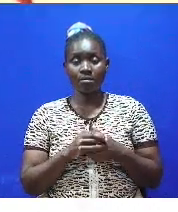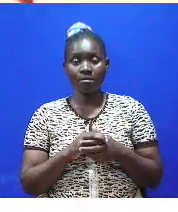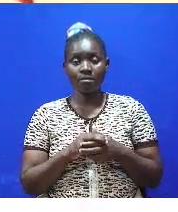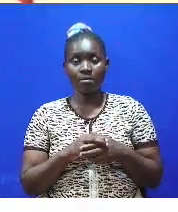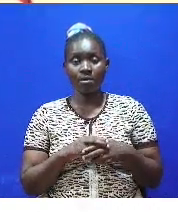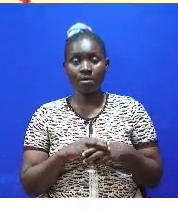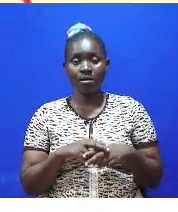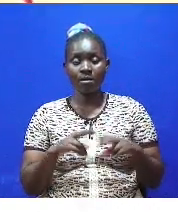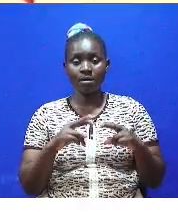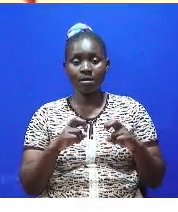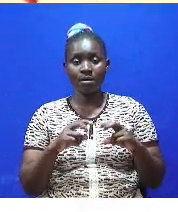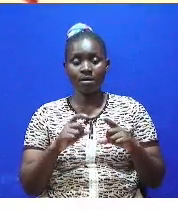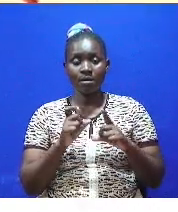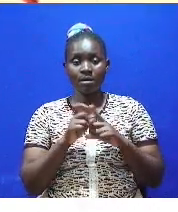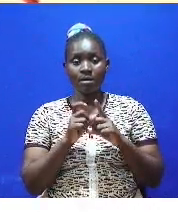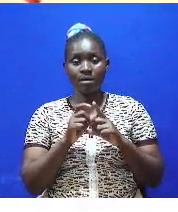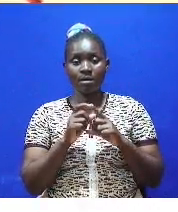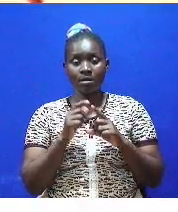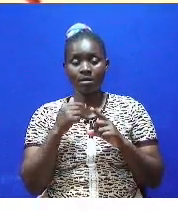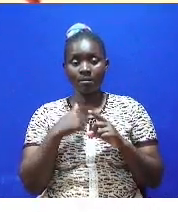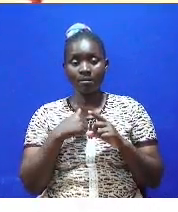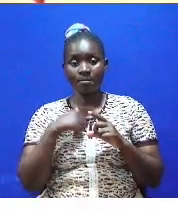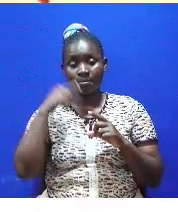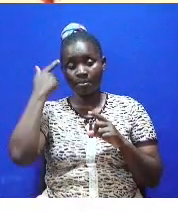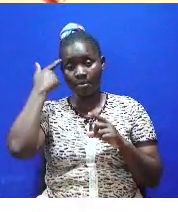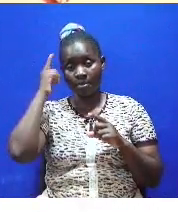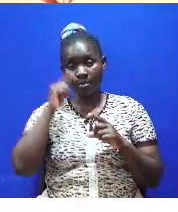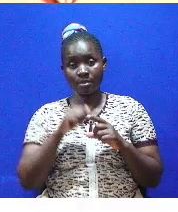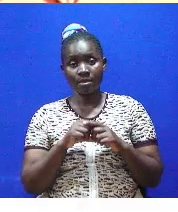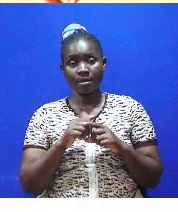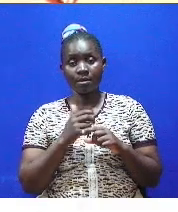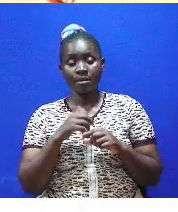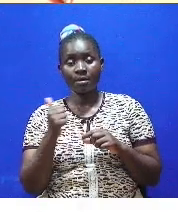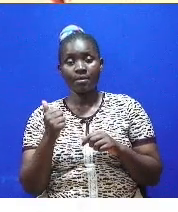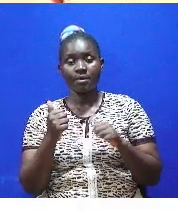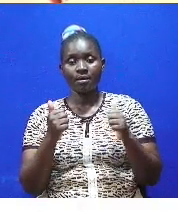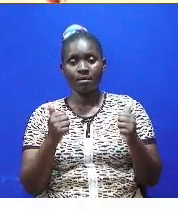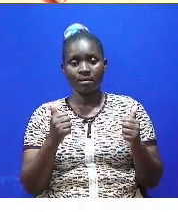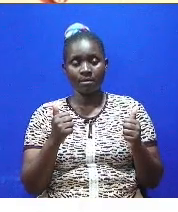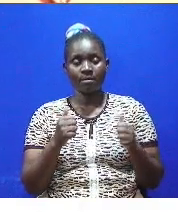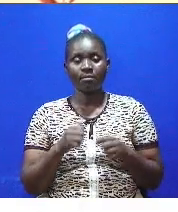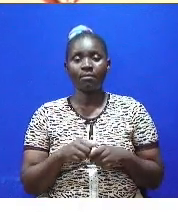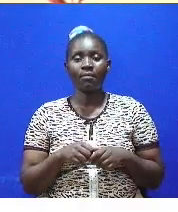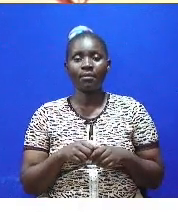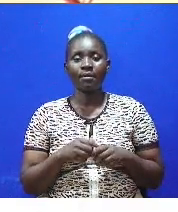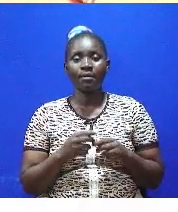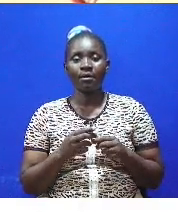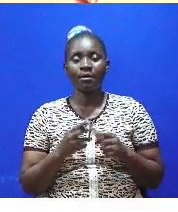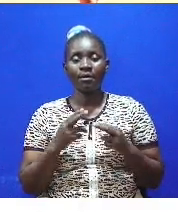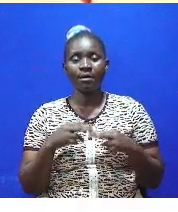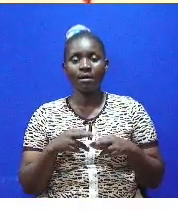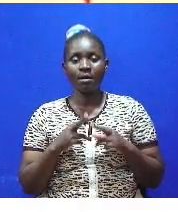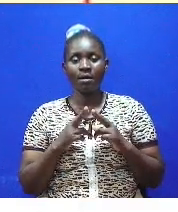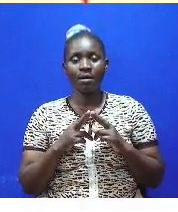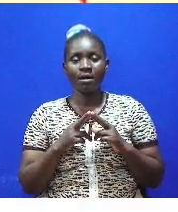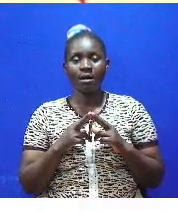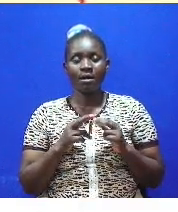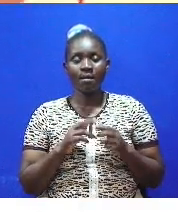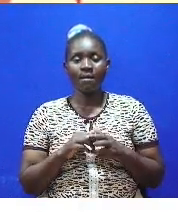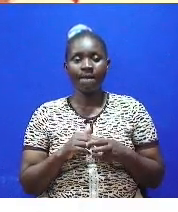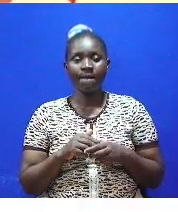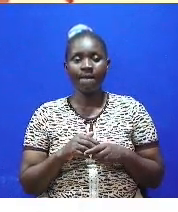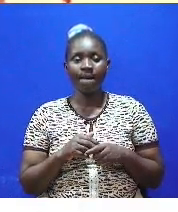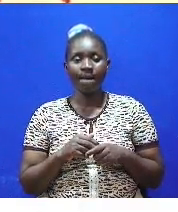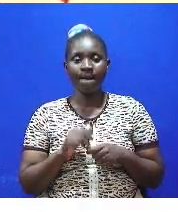gite tinka kagana ki bakulima bakuna mate bakuna ruburu nganyana samu ka barumirire